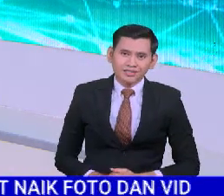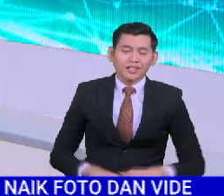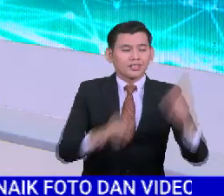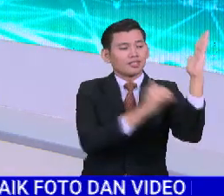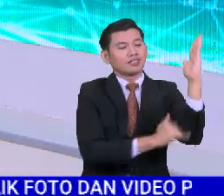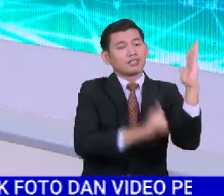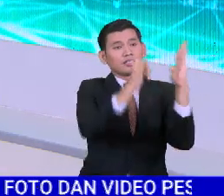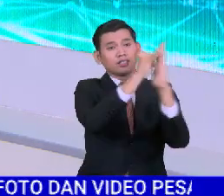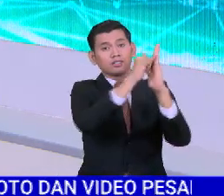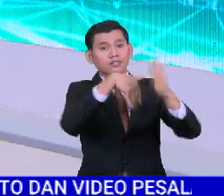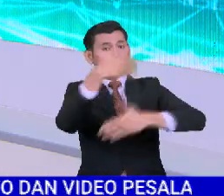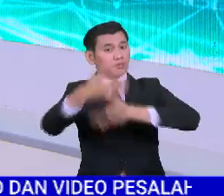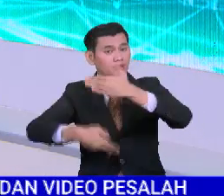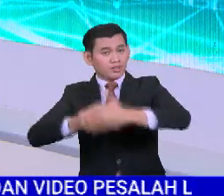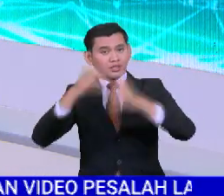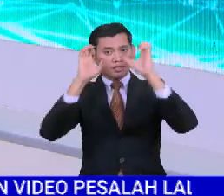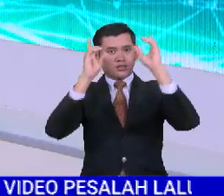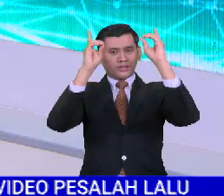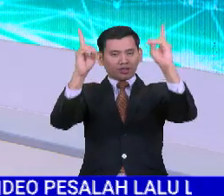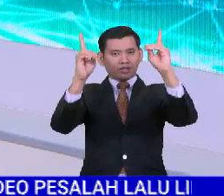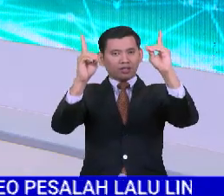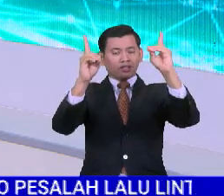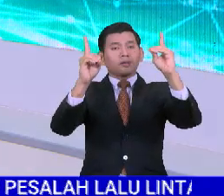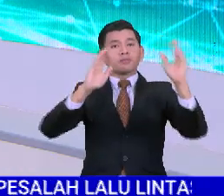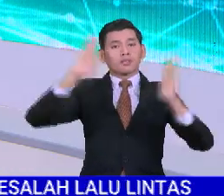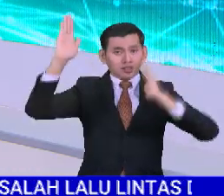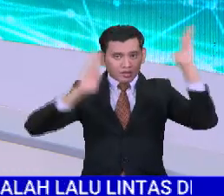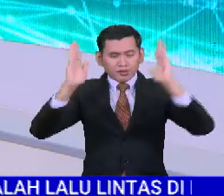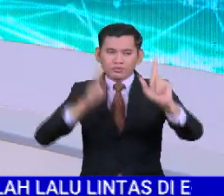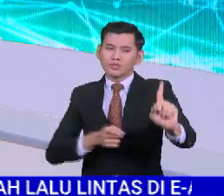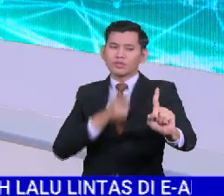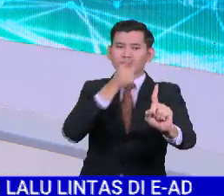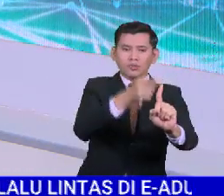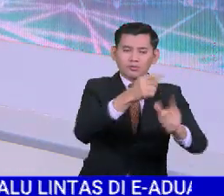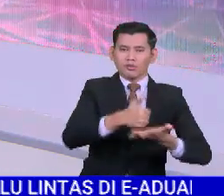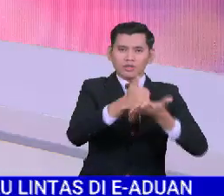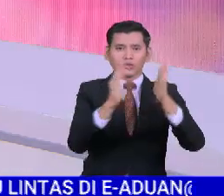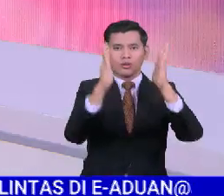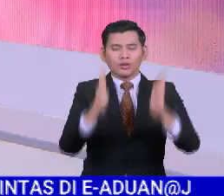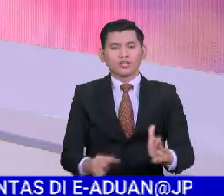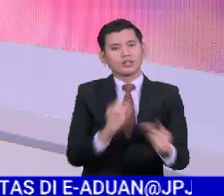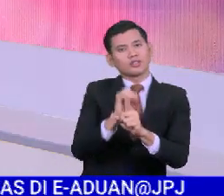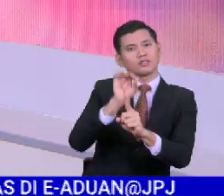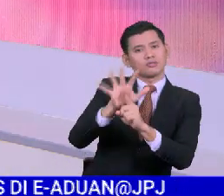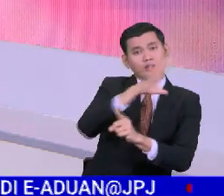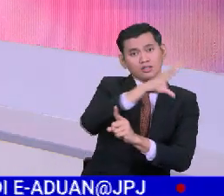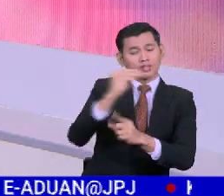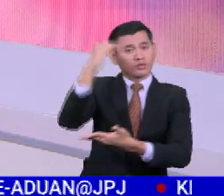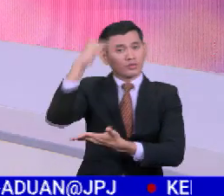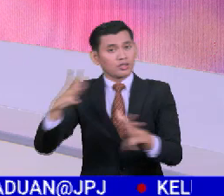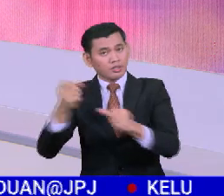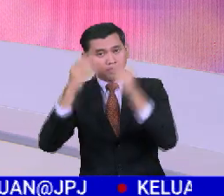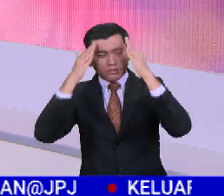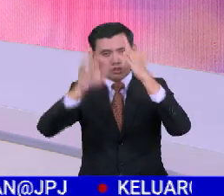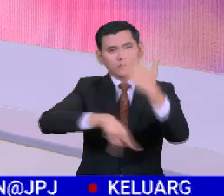Yayasan Peneraju Pendidikan Bumi Putra akan memberi tumpuan membantu golongan mudah terjejas dan kurang mendapat perhatian